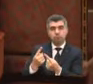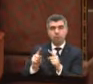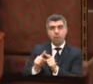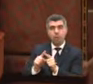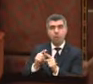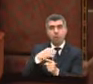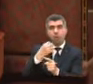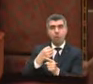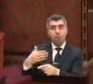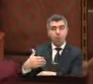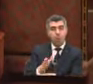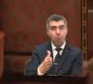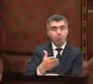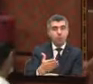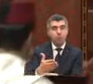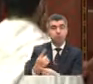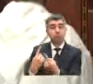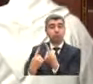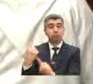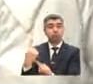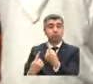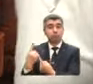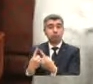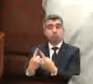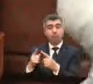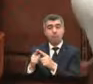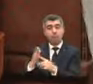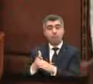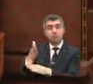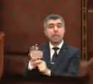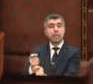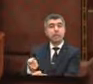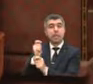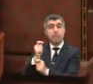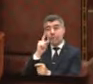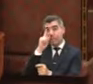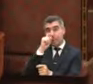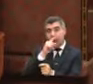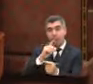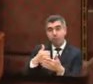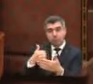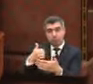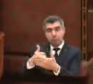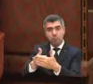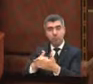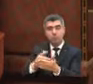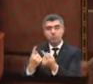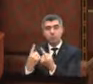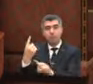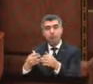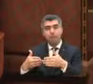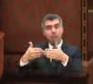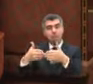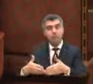النيغو، كدعم المهنيين بمنطقه البحر المتوسط، وتجريب شباك صيد جديده اللي